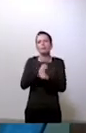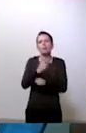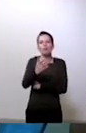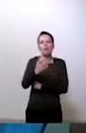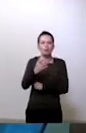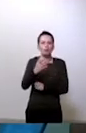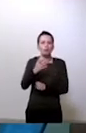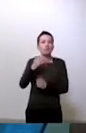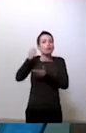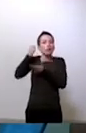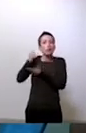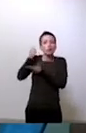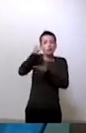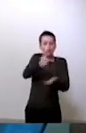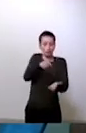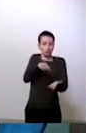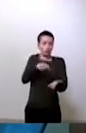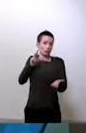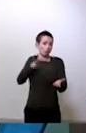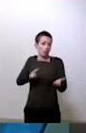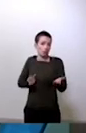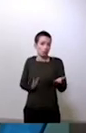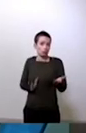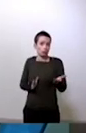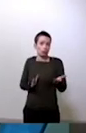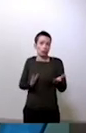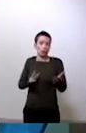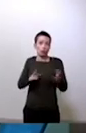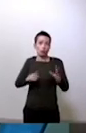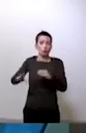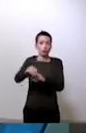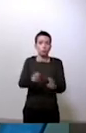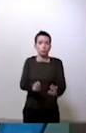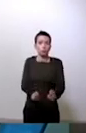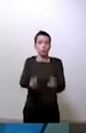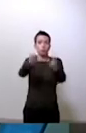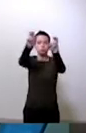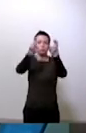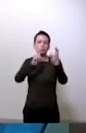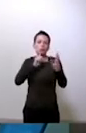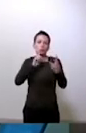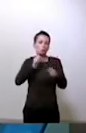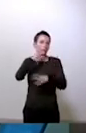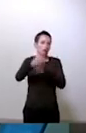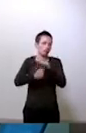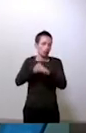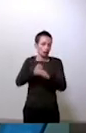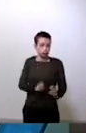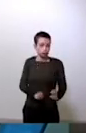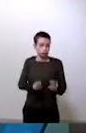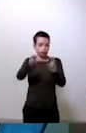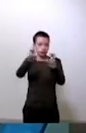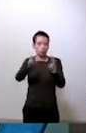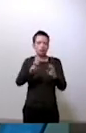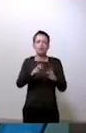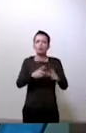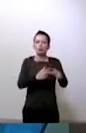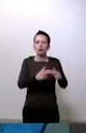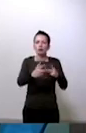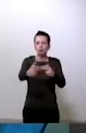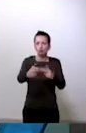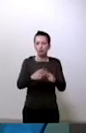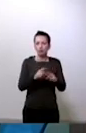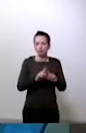partie de l'héritage, on a Bordeaux qui connaît une croissance démographique forte depuis un certain nombre d'années, avec deux périodes distinctes. La